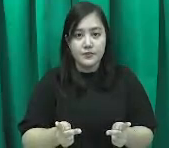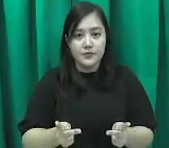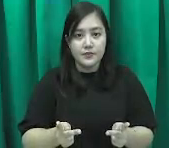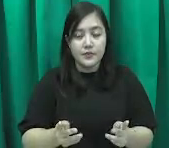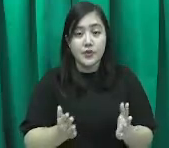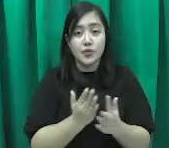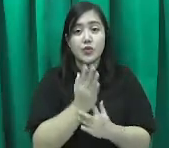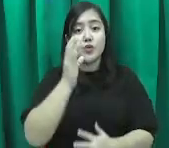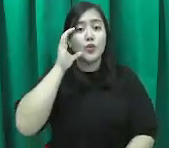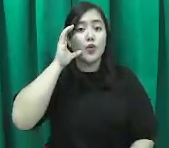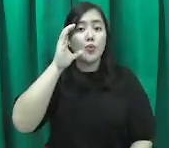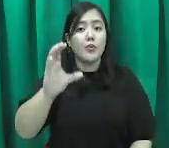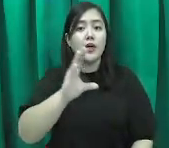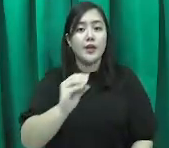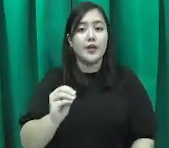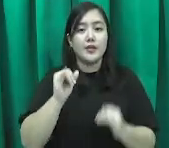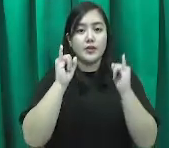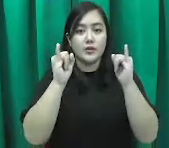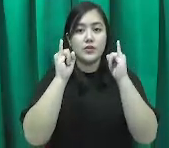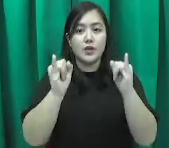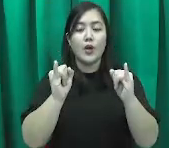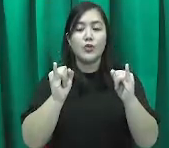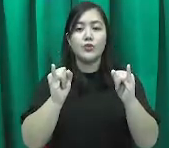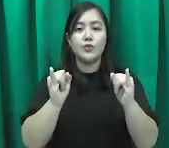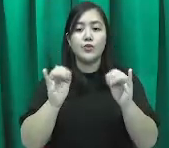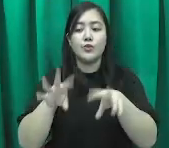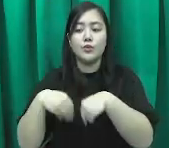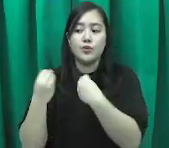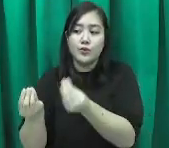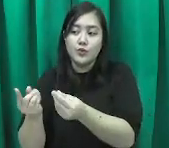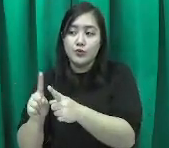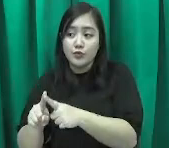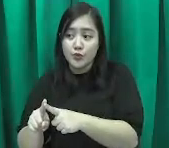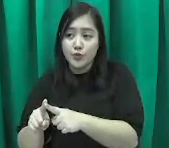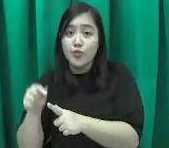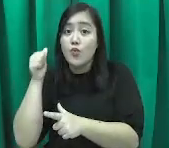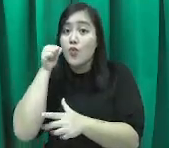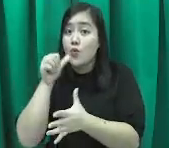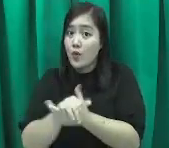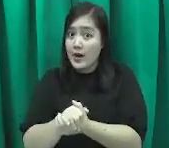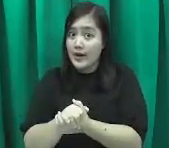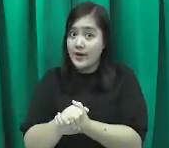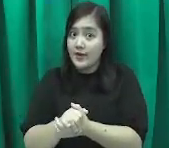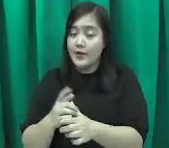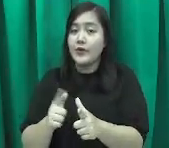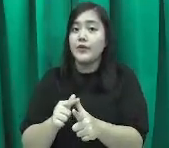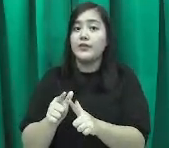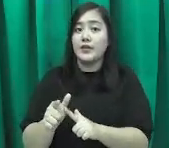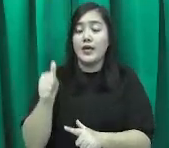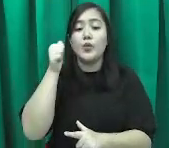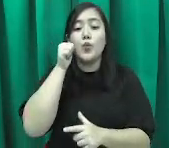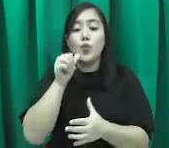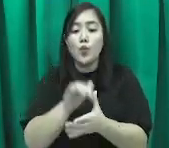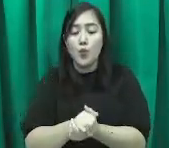fathers was given to the mothers. So kung ano yung sinasabi ng mothers, that is the nandun yung